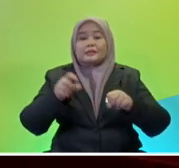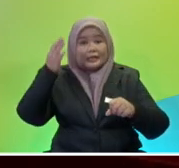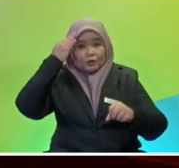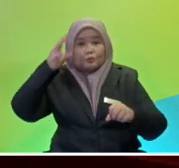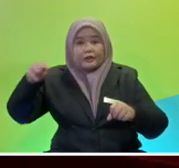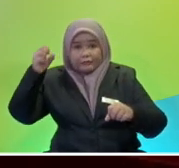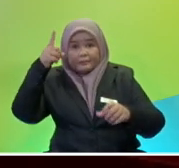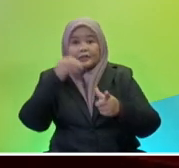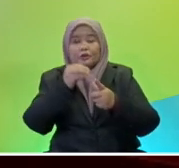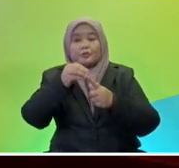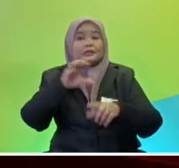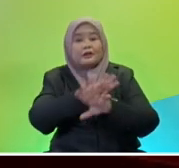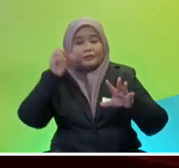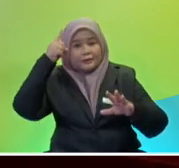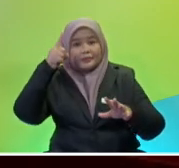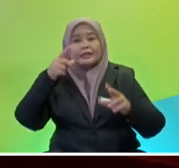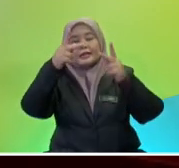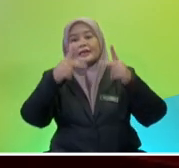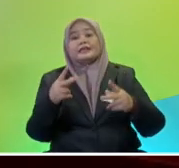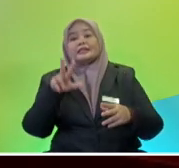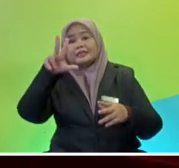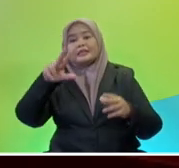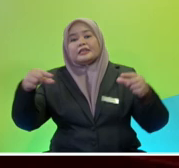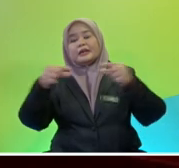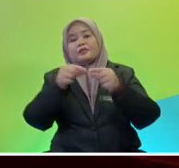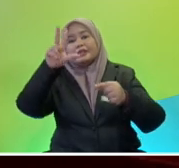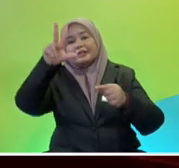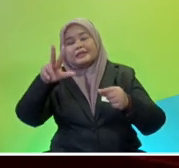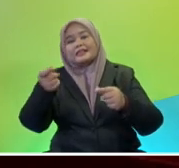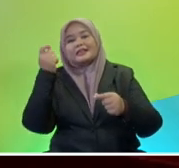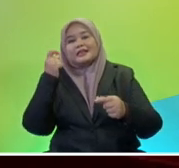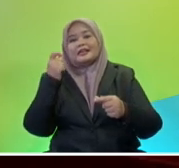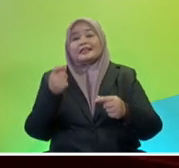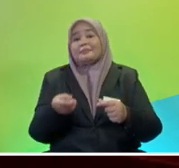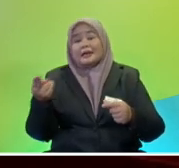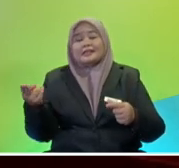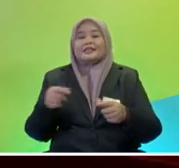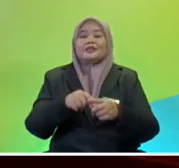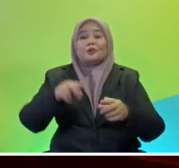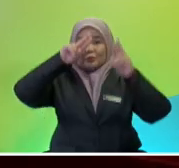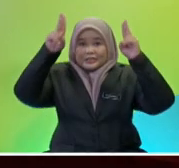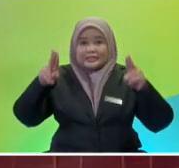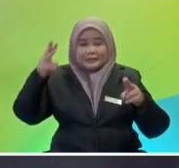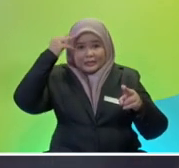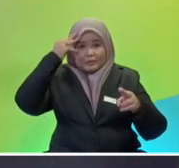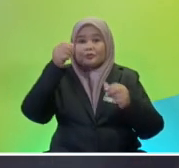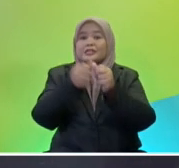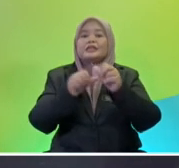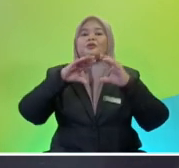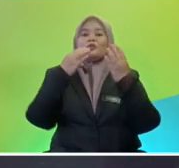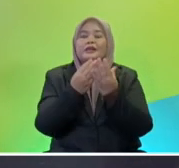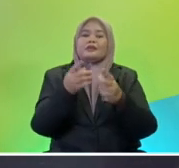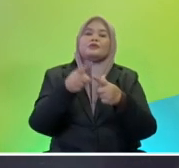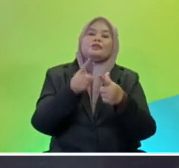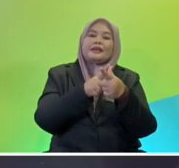kemudian ada tiga usaha gabungkan tinggi-tinggi tadi dan instrumen dia Ustazah buat soalnya uji minta bagi setiap kumpulan Oke kemudian